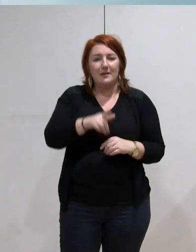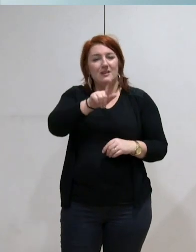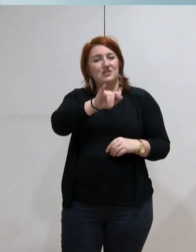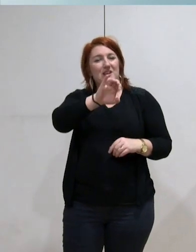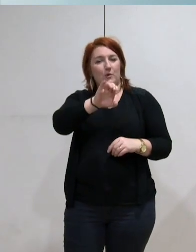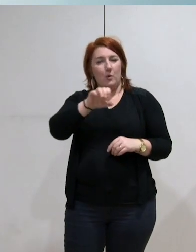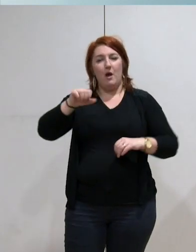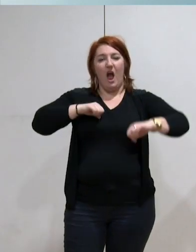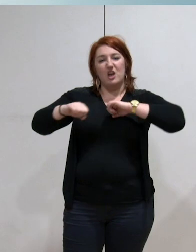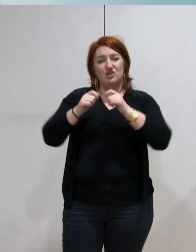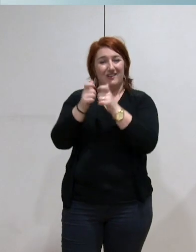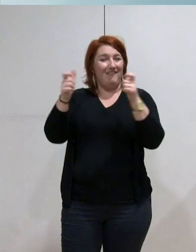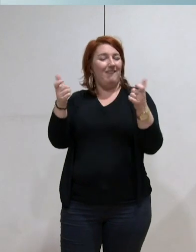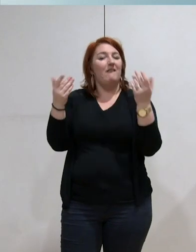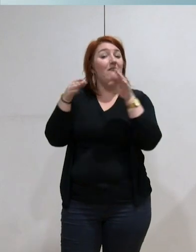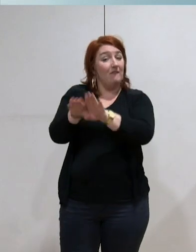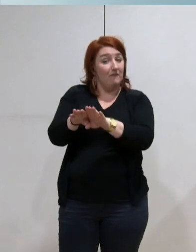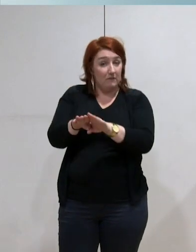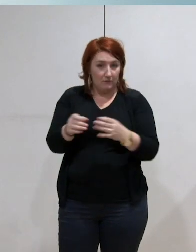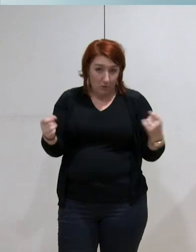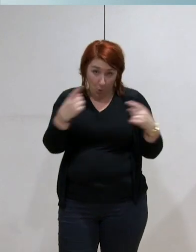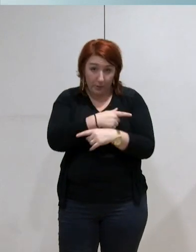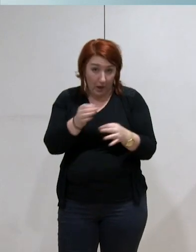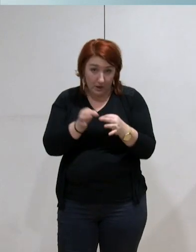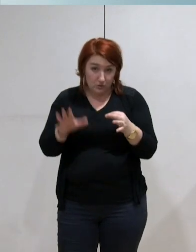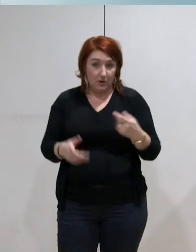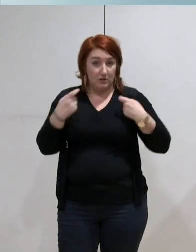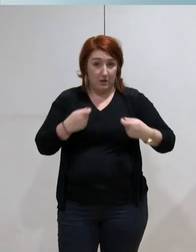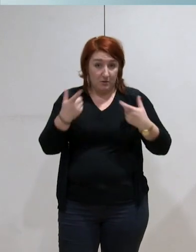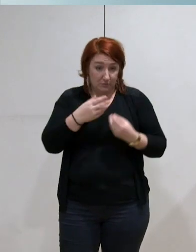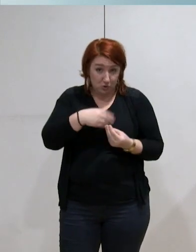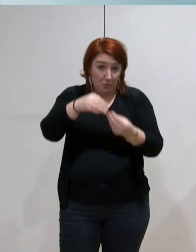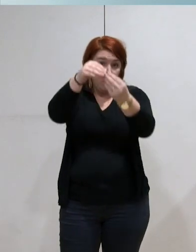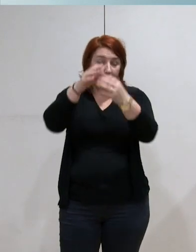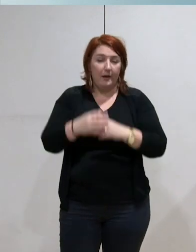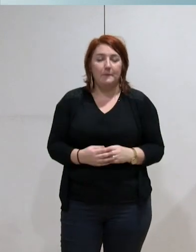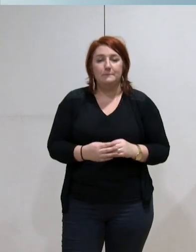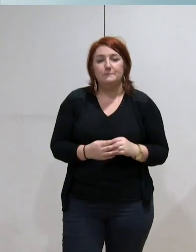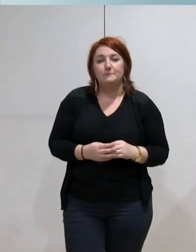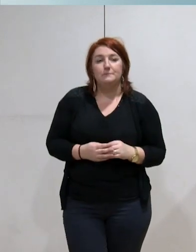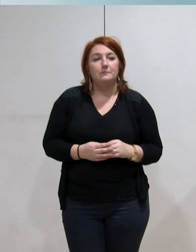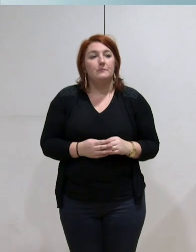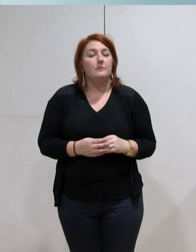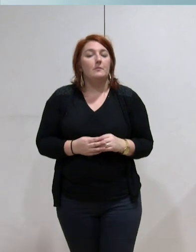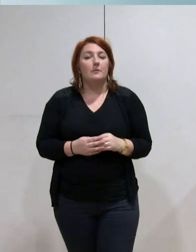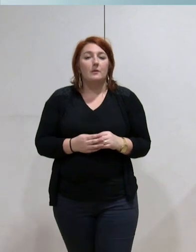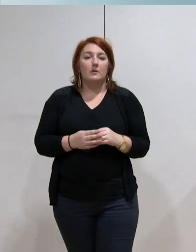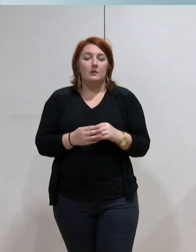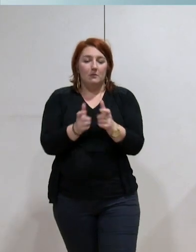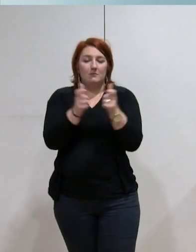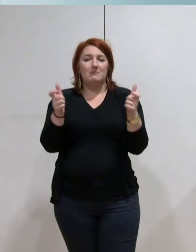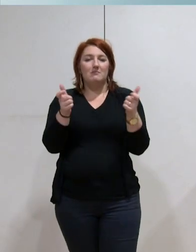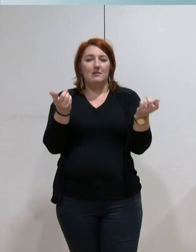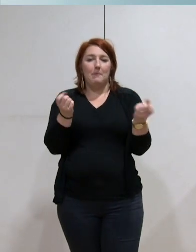agir ce sont des supplémentaire les surcts inéluables de la gestion en régie du Palais